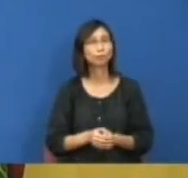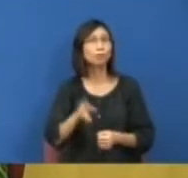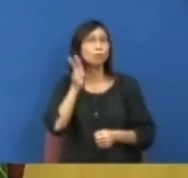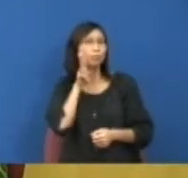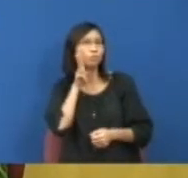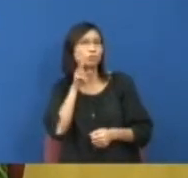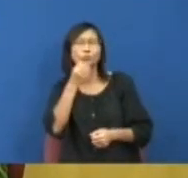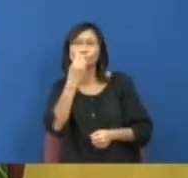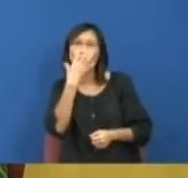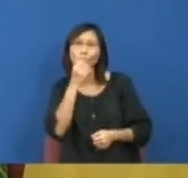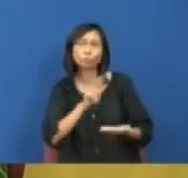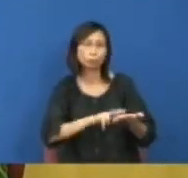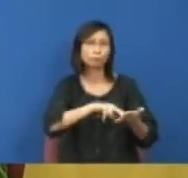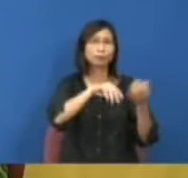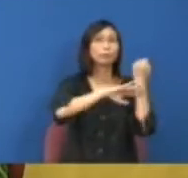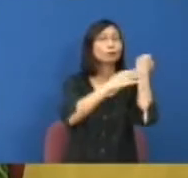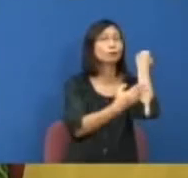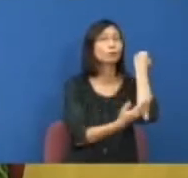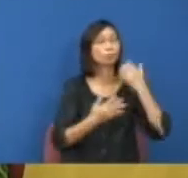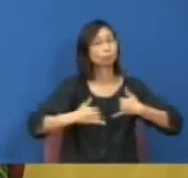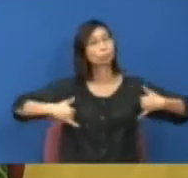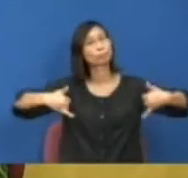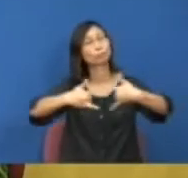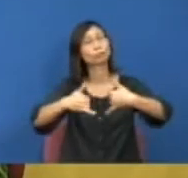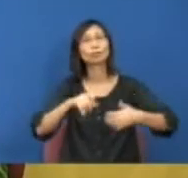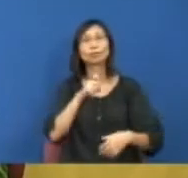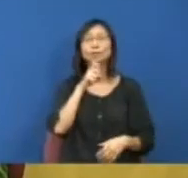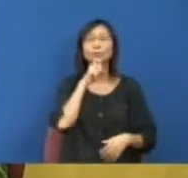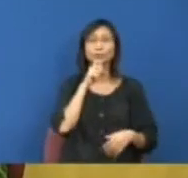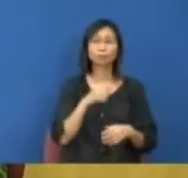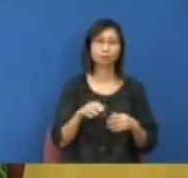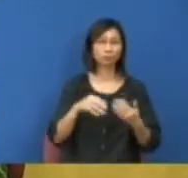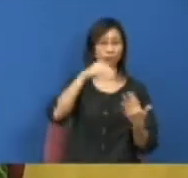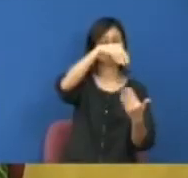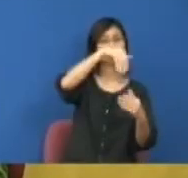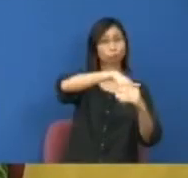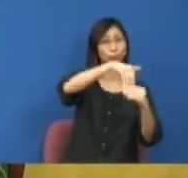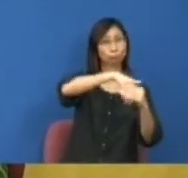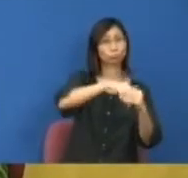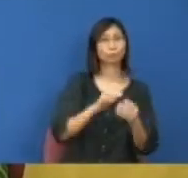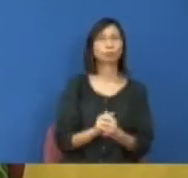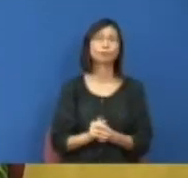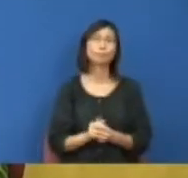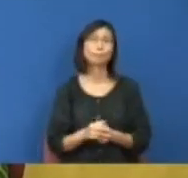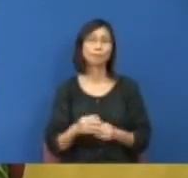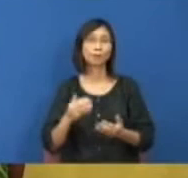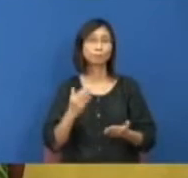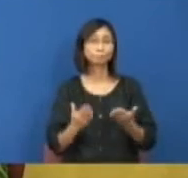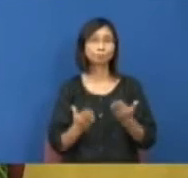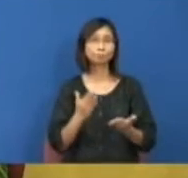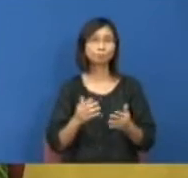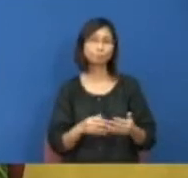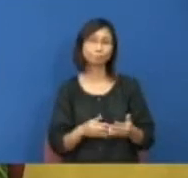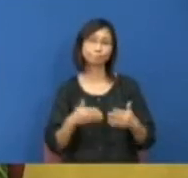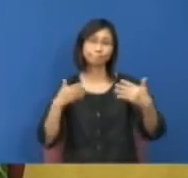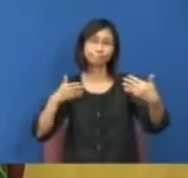法會咁樣？就有依個功能組別，然之後有依一個分區直選。咁喺依個法國議會裏邊咧，其實都係即係透過佢自